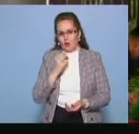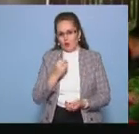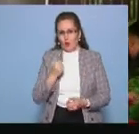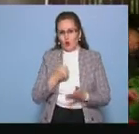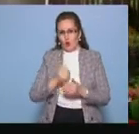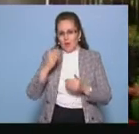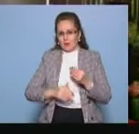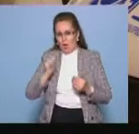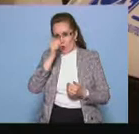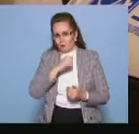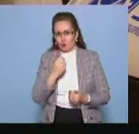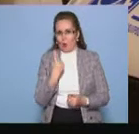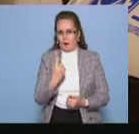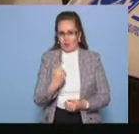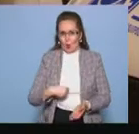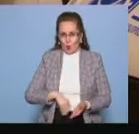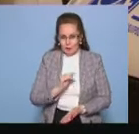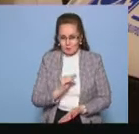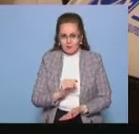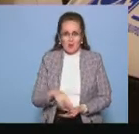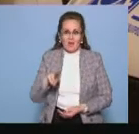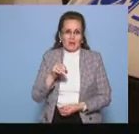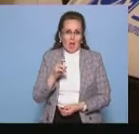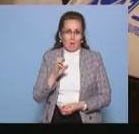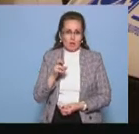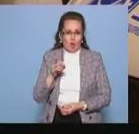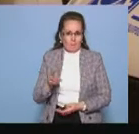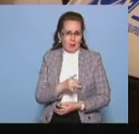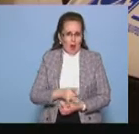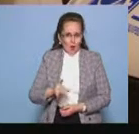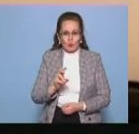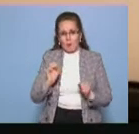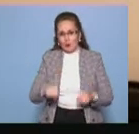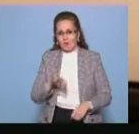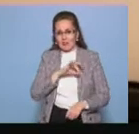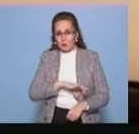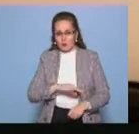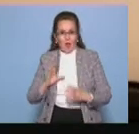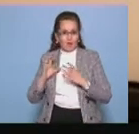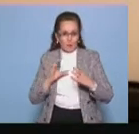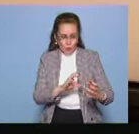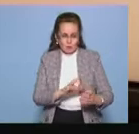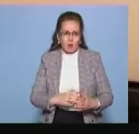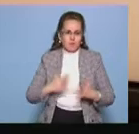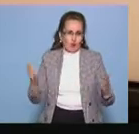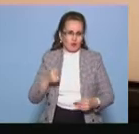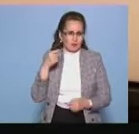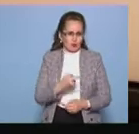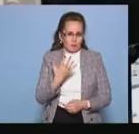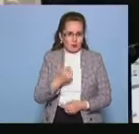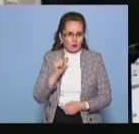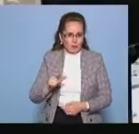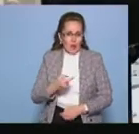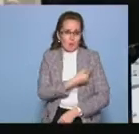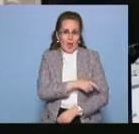конца года один автомобиль. В Дебёсском районе тех, кто может воспользоваться спецавтотранспортом, больше 1500 человек. Медосмотр пока